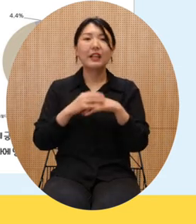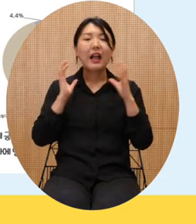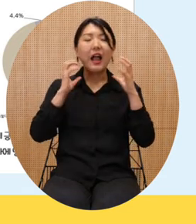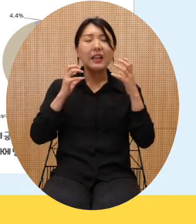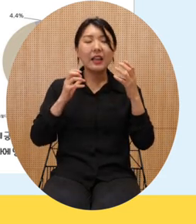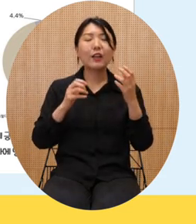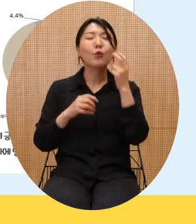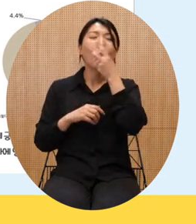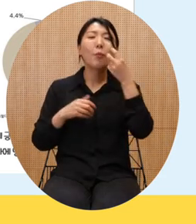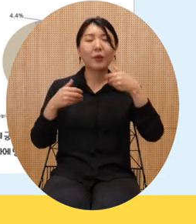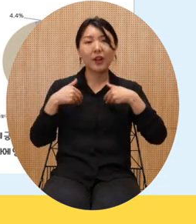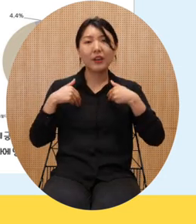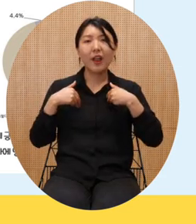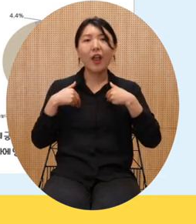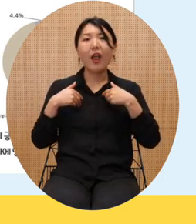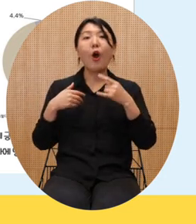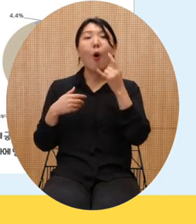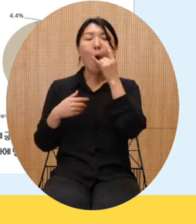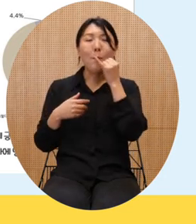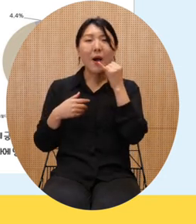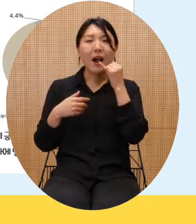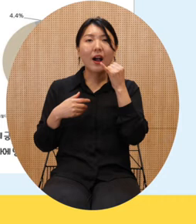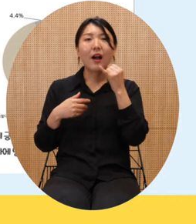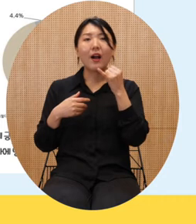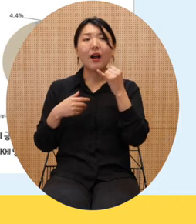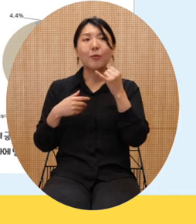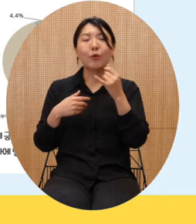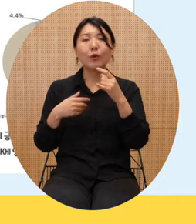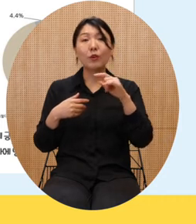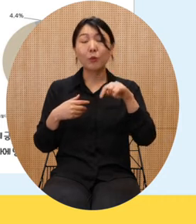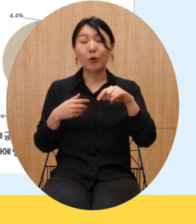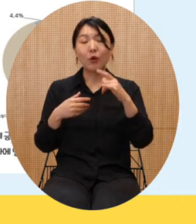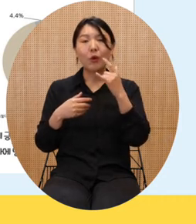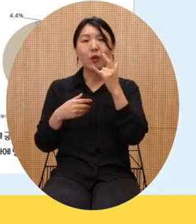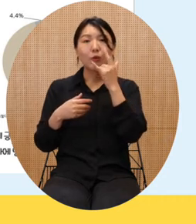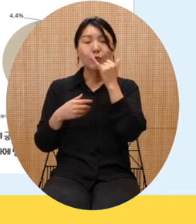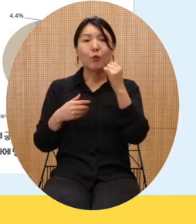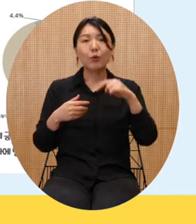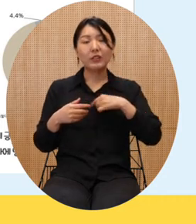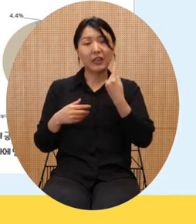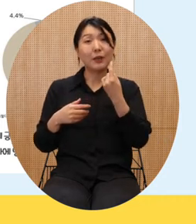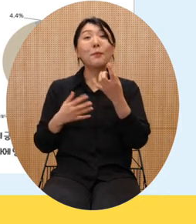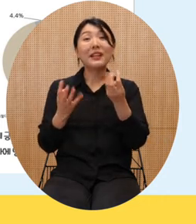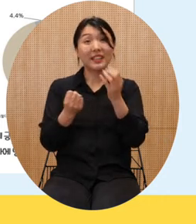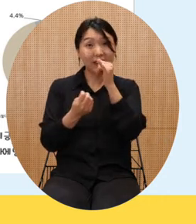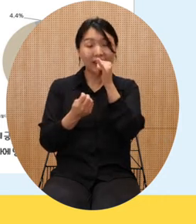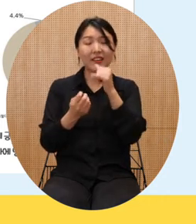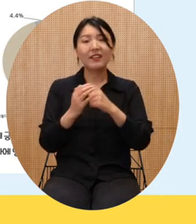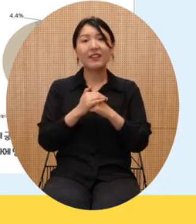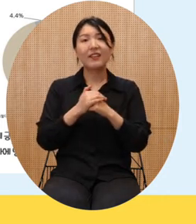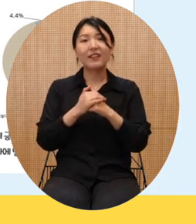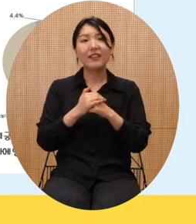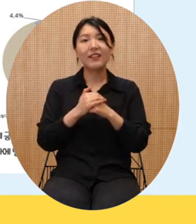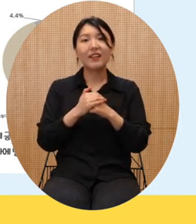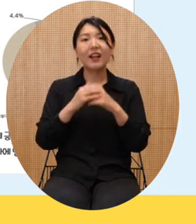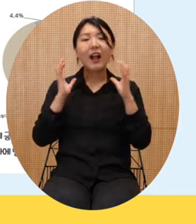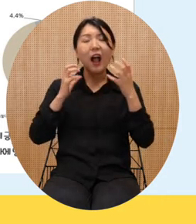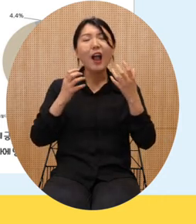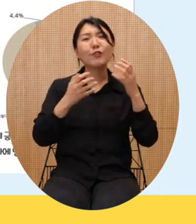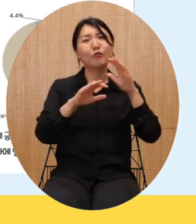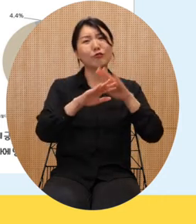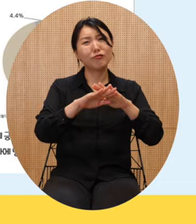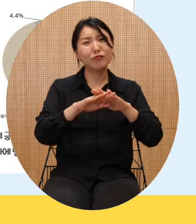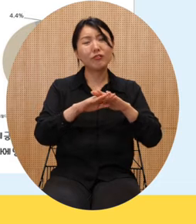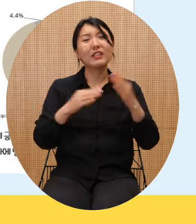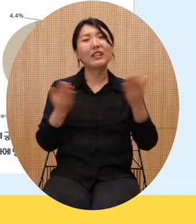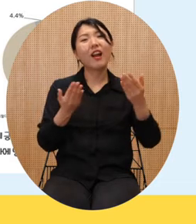이런 상황이 안 되게 하고 있고 그다음에 아이들은 돌봄이 필요한데 엄마가 특히나 지금 여기 한부모 가정이 많단 말이에요.